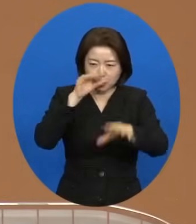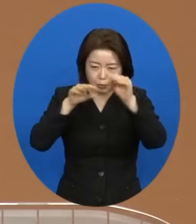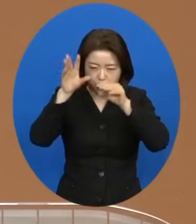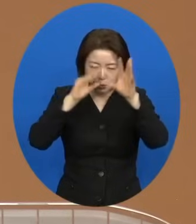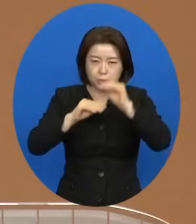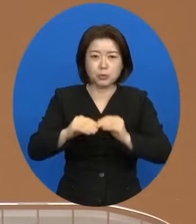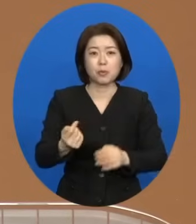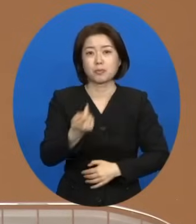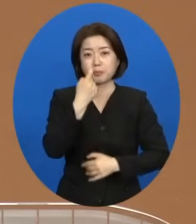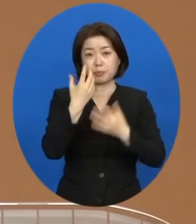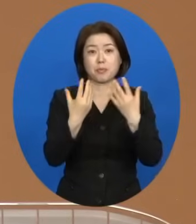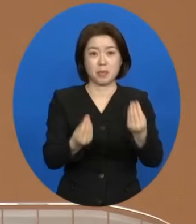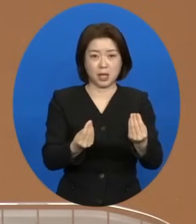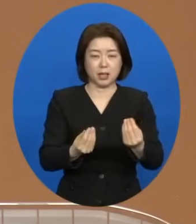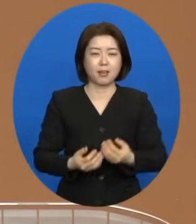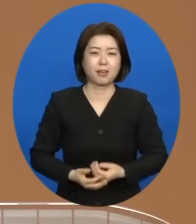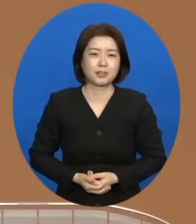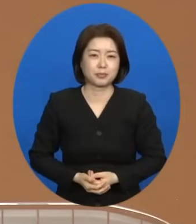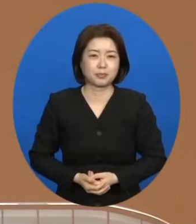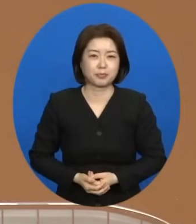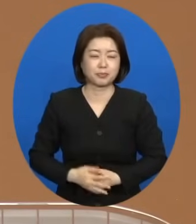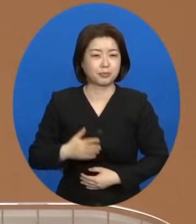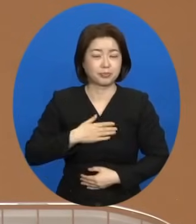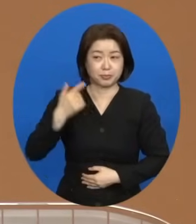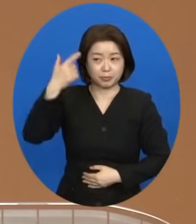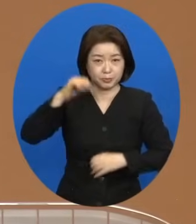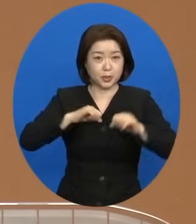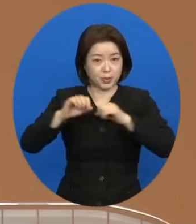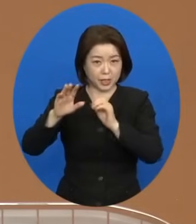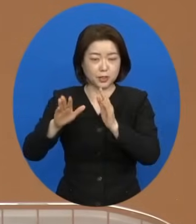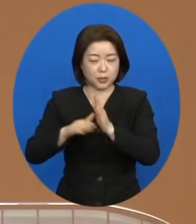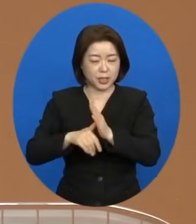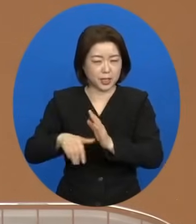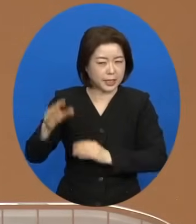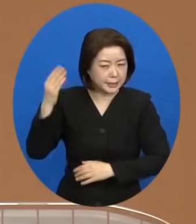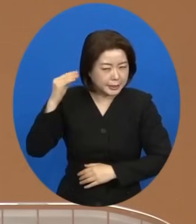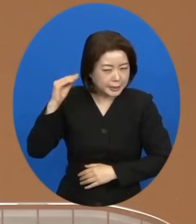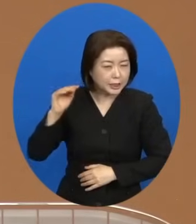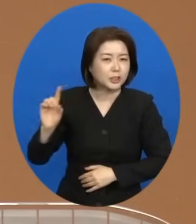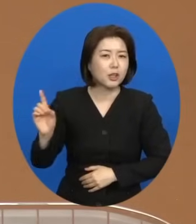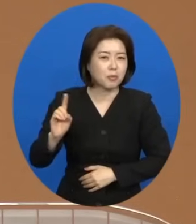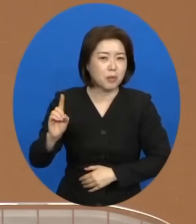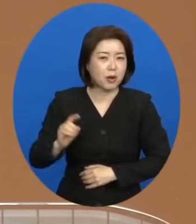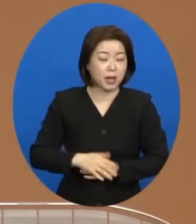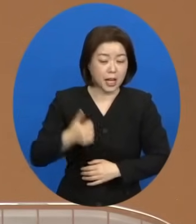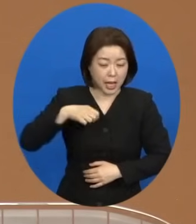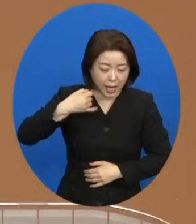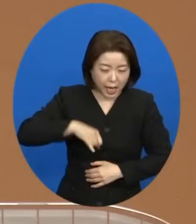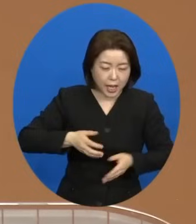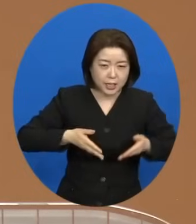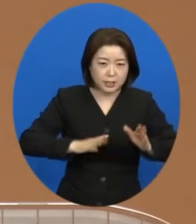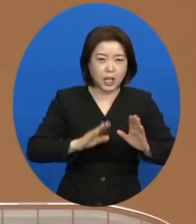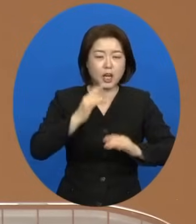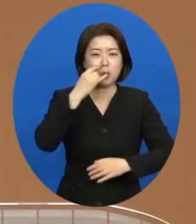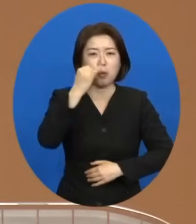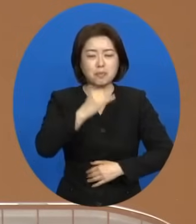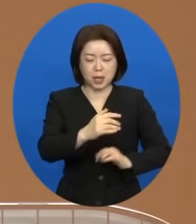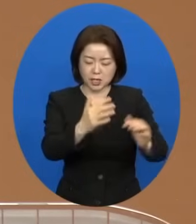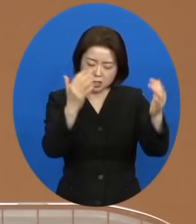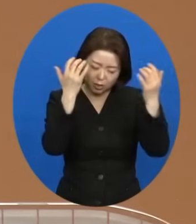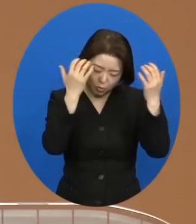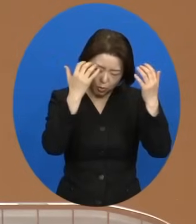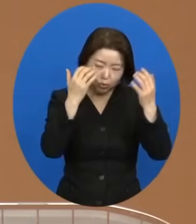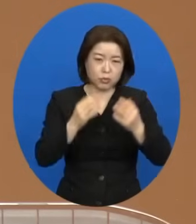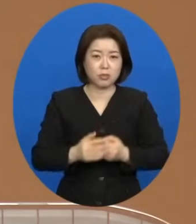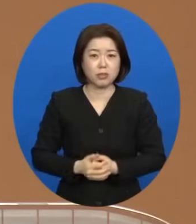목회를 하면서 종종 듣는 이야기가 자녀를 낳아서 기다 그 양육하는 어머니들의 충입니다 일을